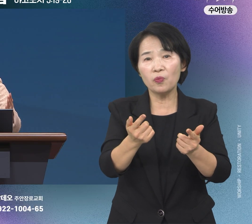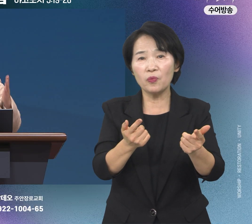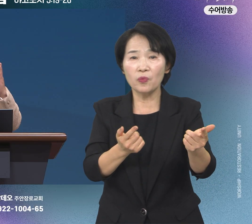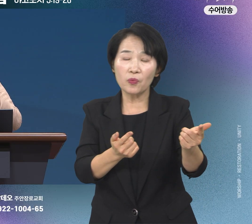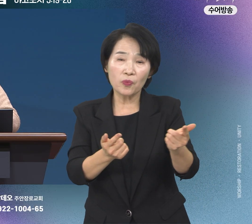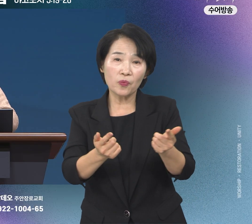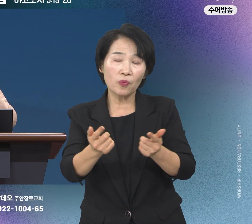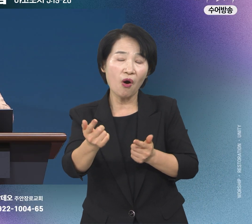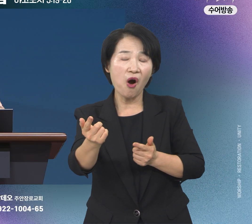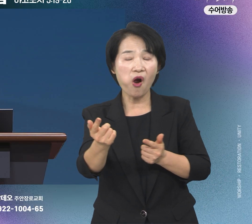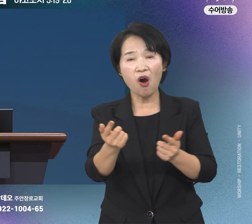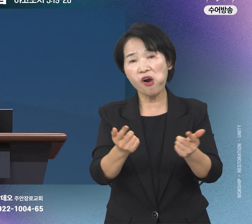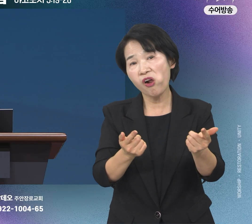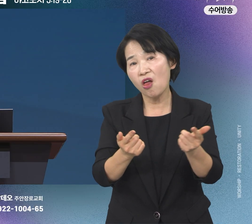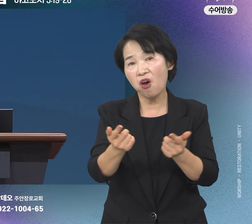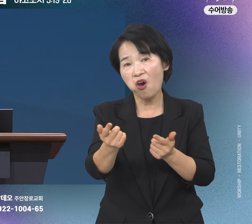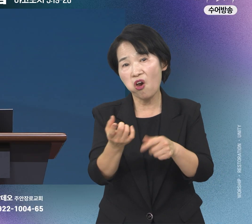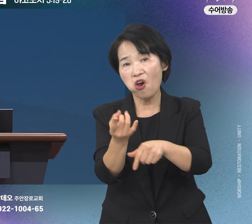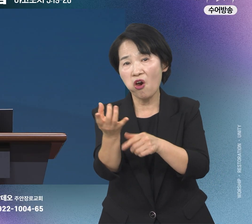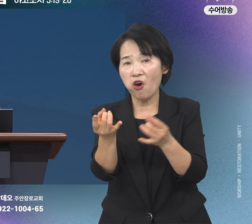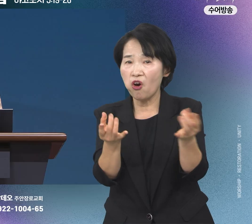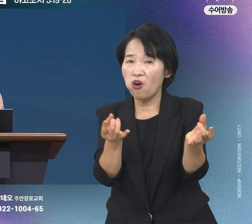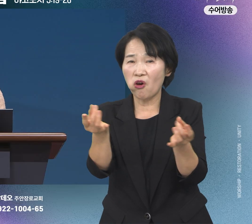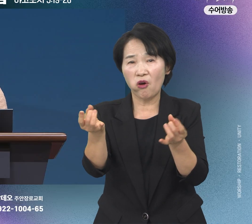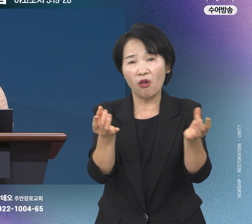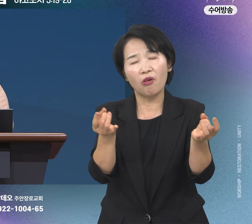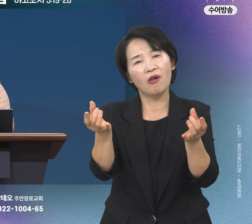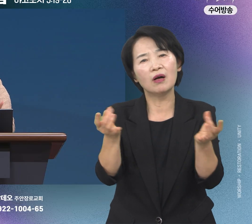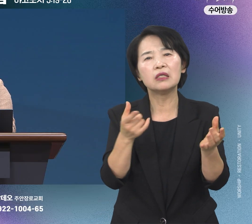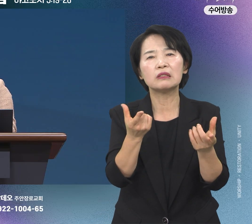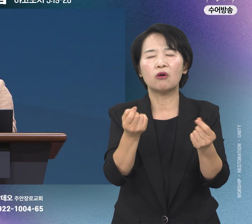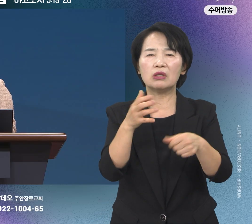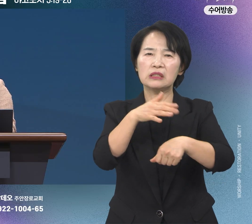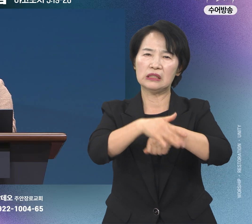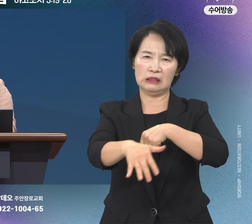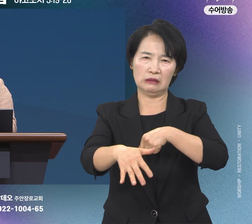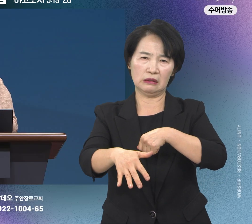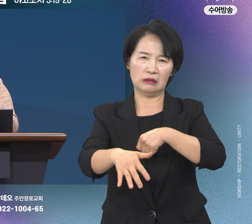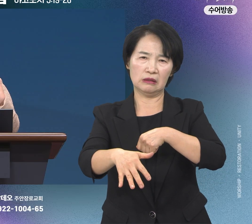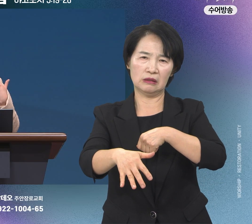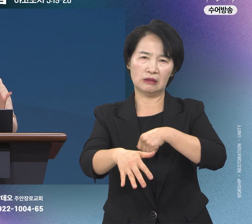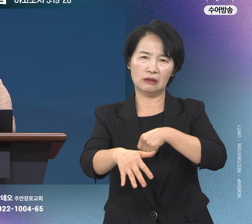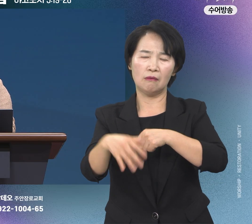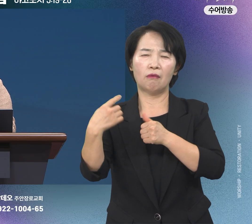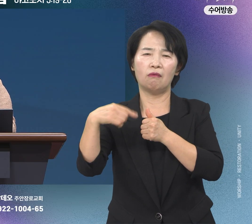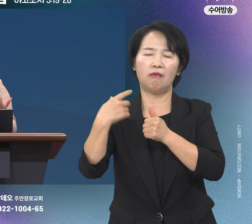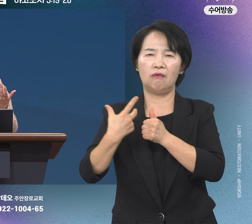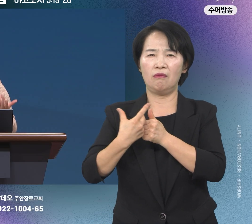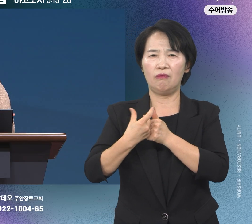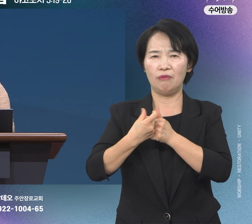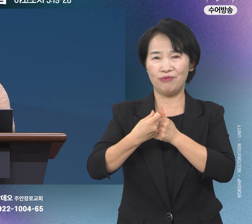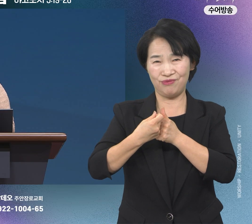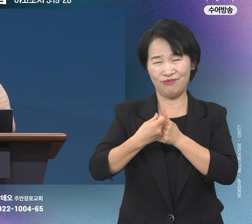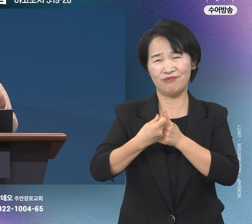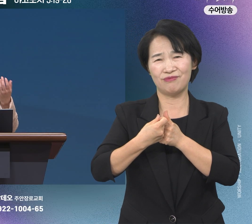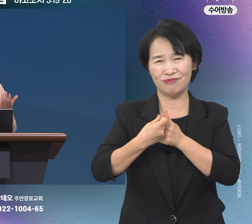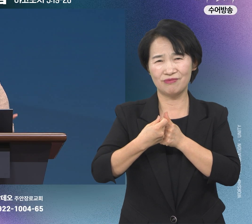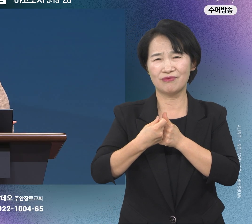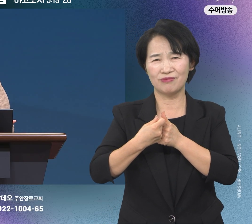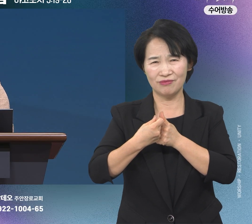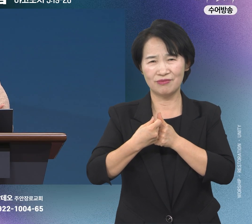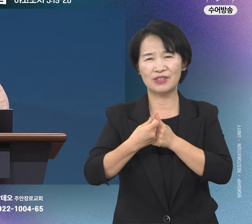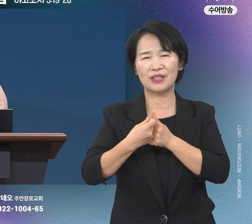이 빛이신 하나님의 말씀을 알기 위해서 그런 방법을 쓰는 거다라고 이 논리로